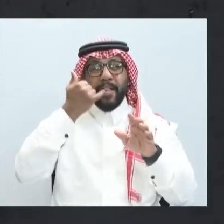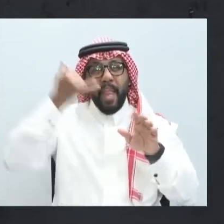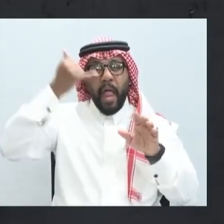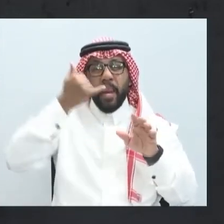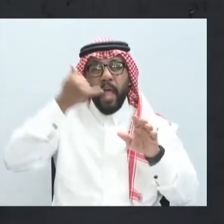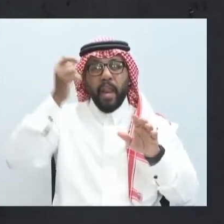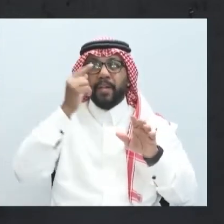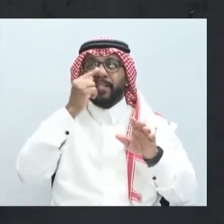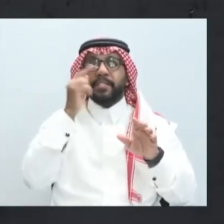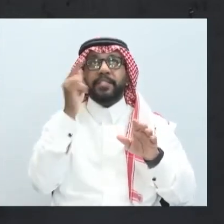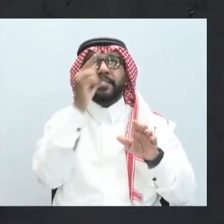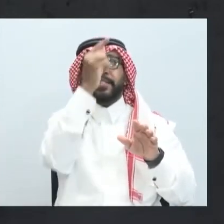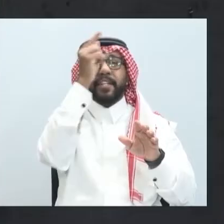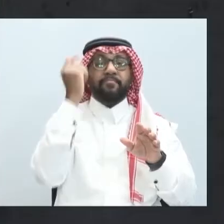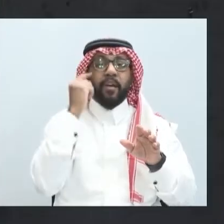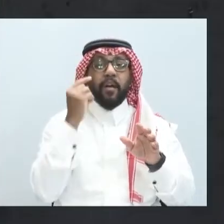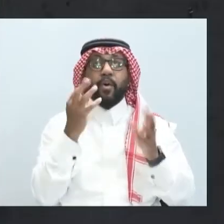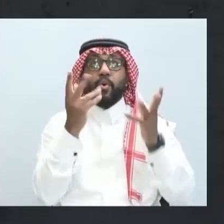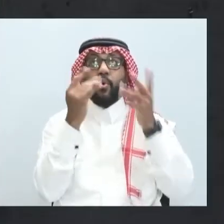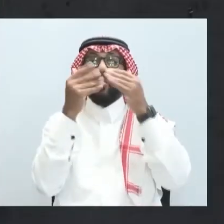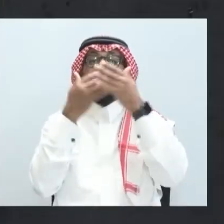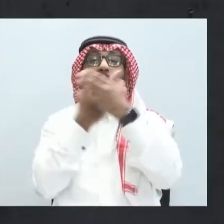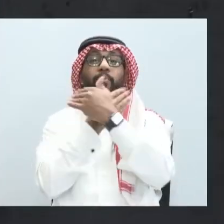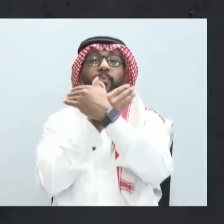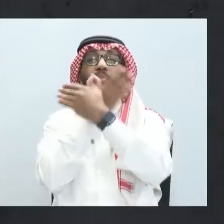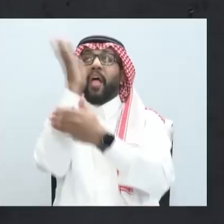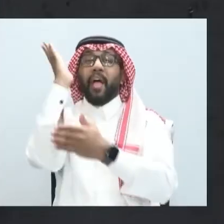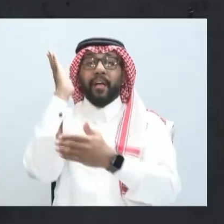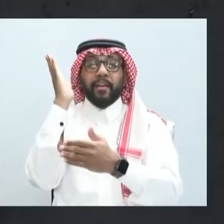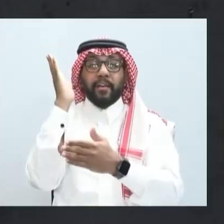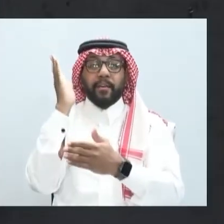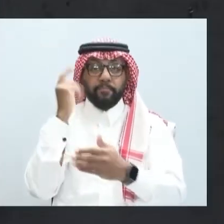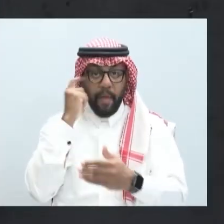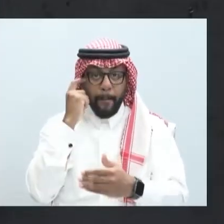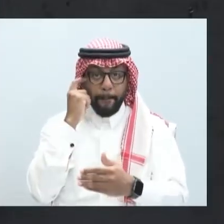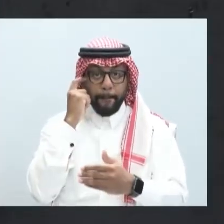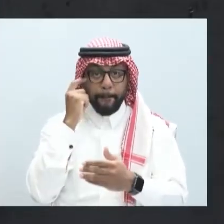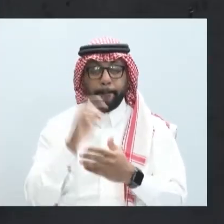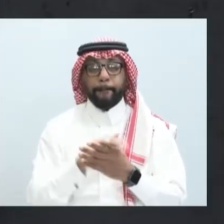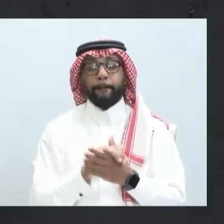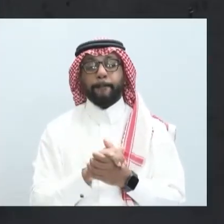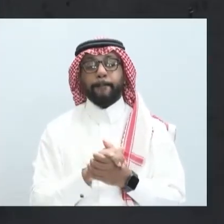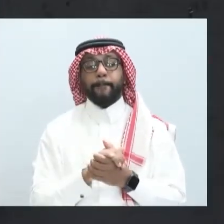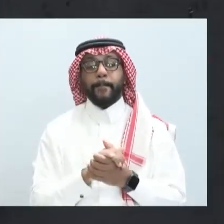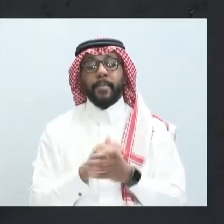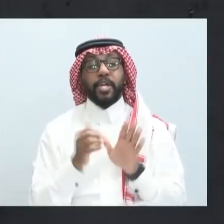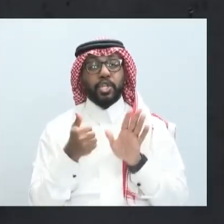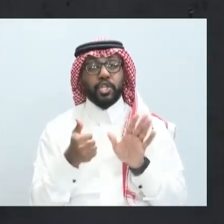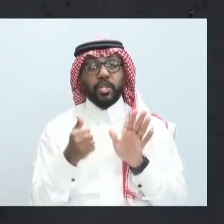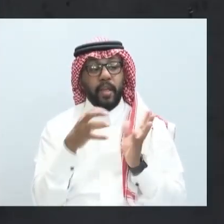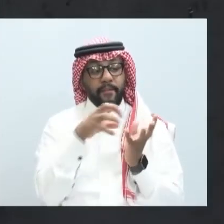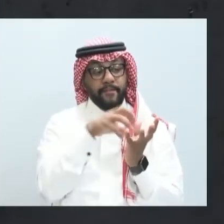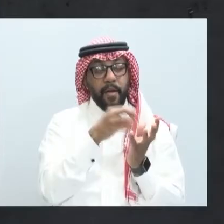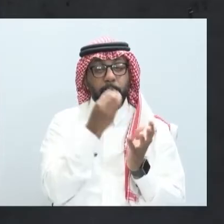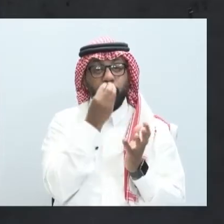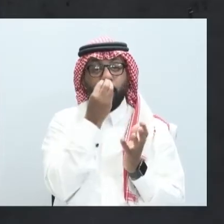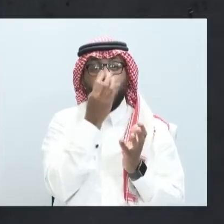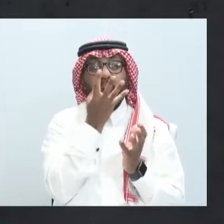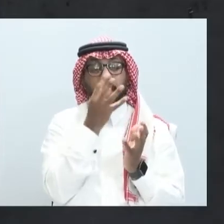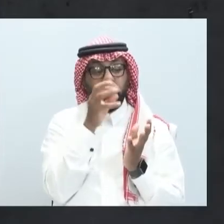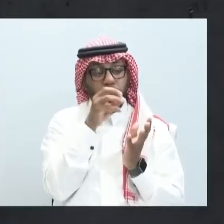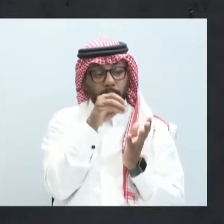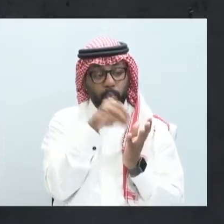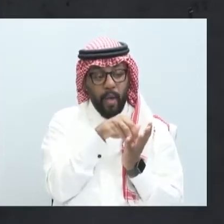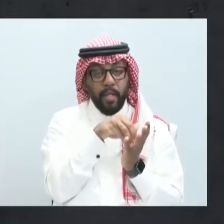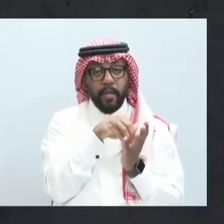اربعه لو اضفنا هذه الاربعه على سته هل سيكون الناتج عدد النحلات التي وقفت على الزهره في البدايه